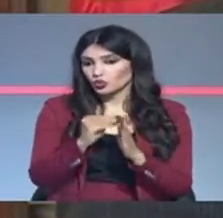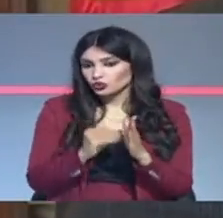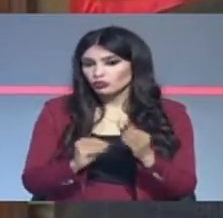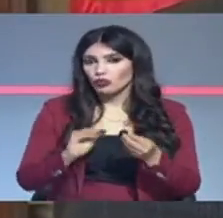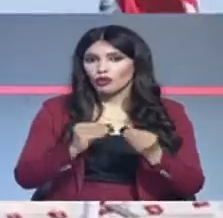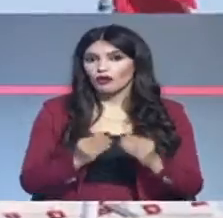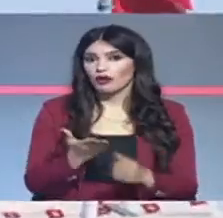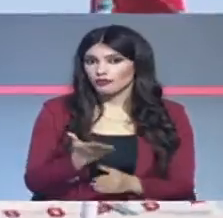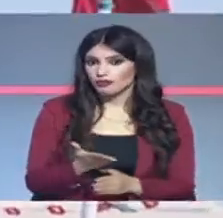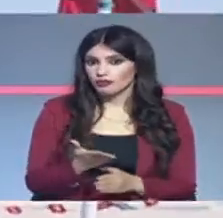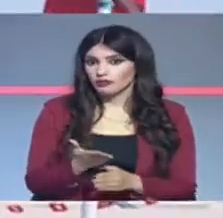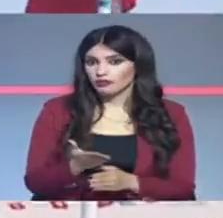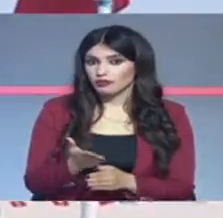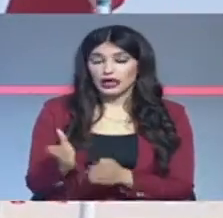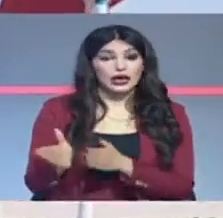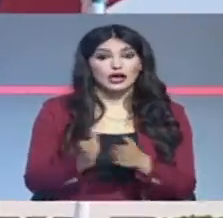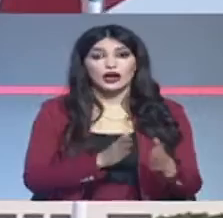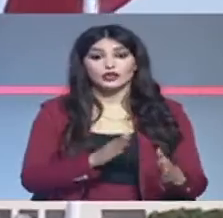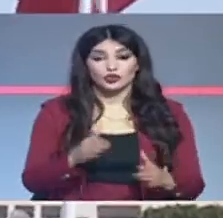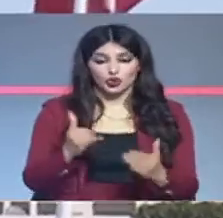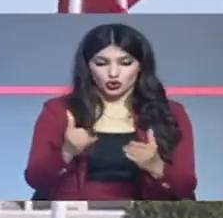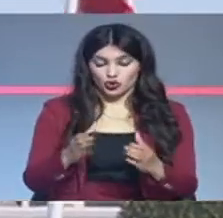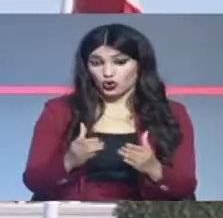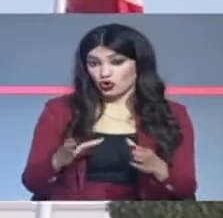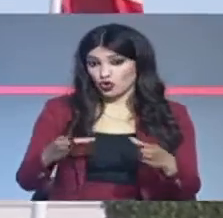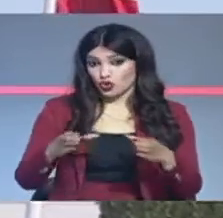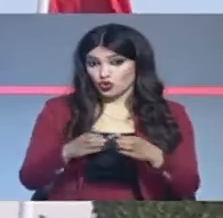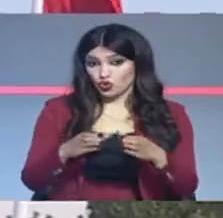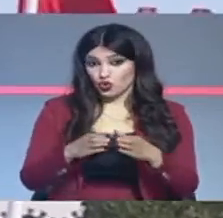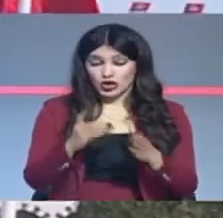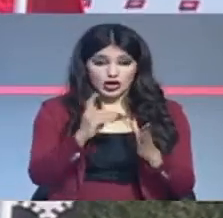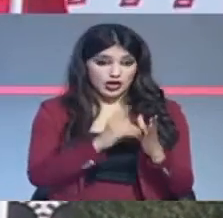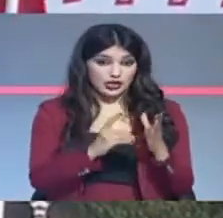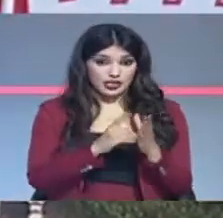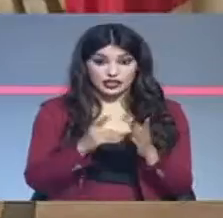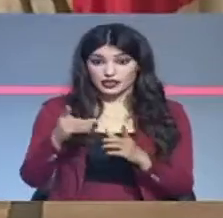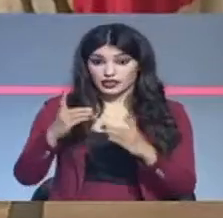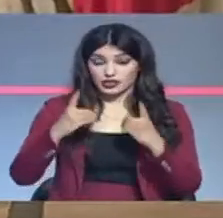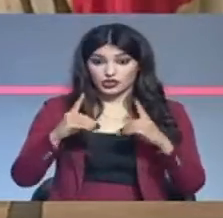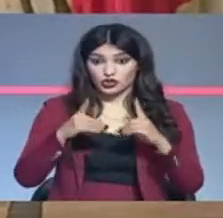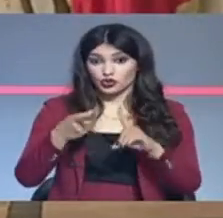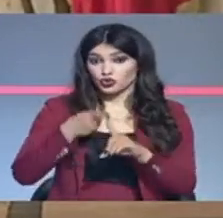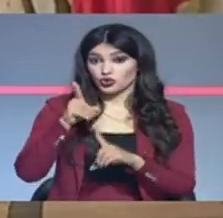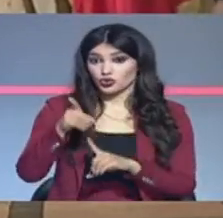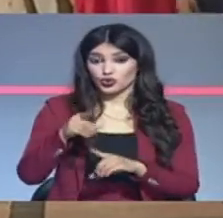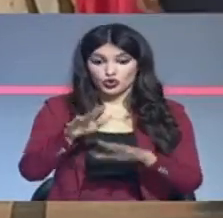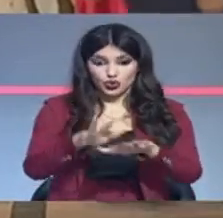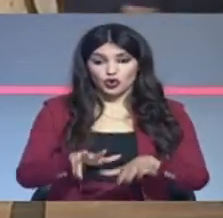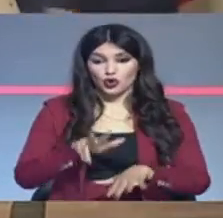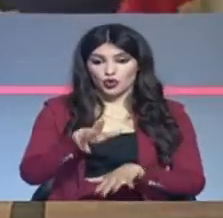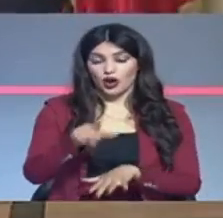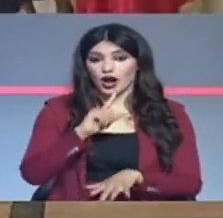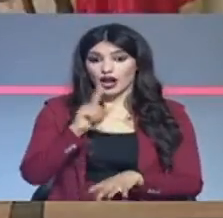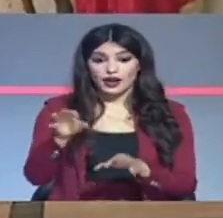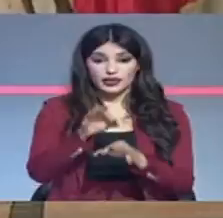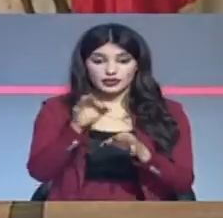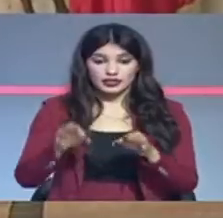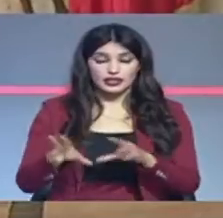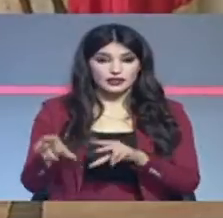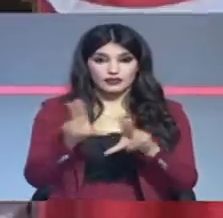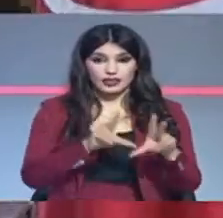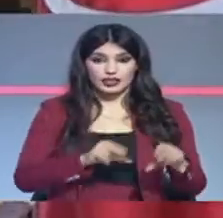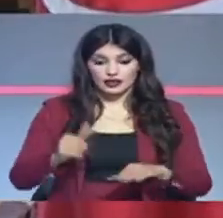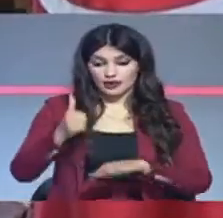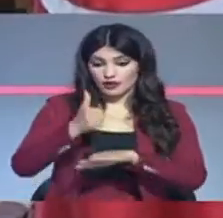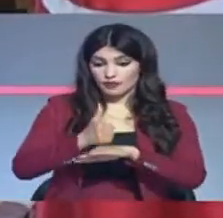الغرب بينما تعتبر الكتله الديمقراطيه ان البرلمان فوت على نفسه ان يكون جزءا من الحل بل وساهم عبر